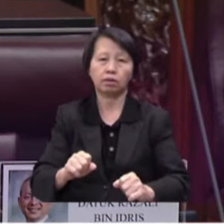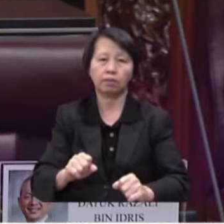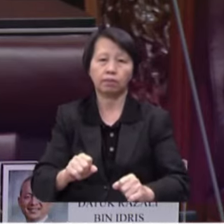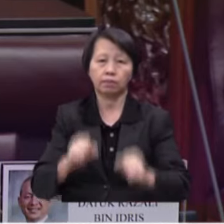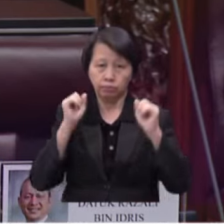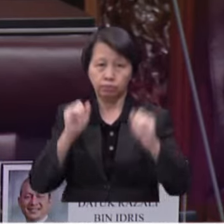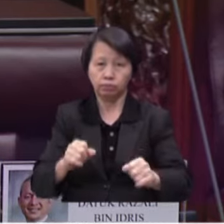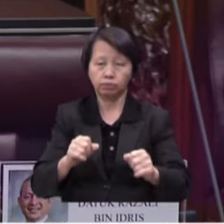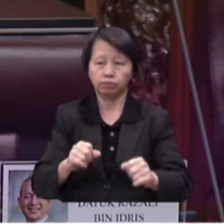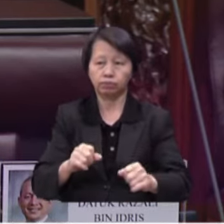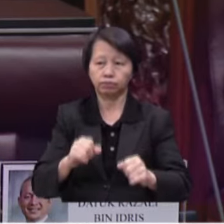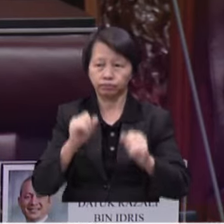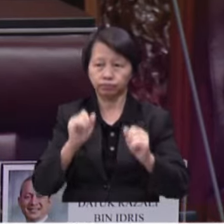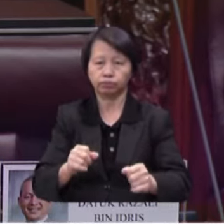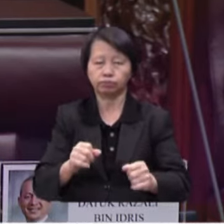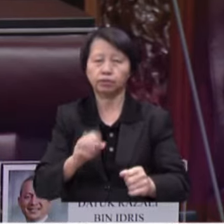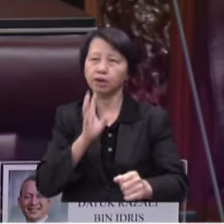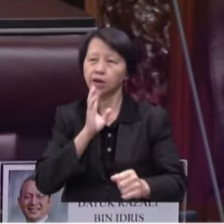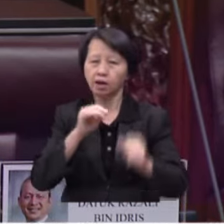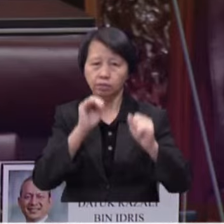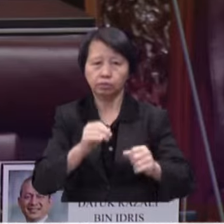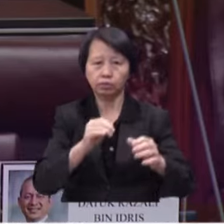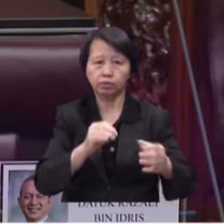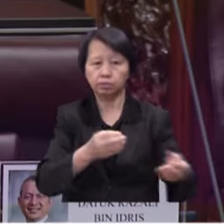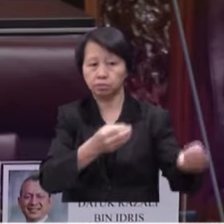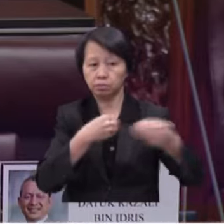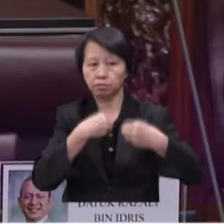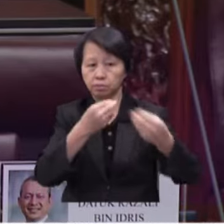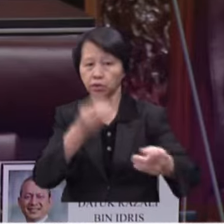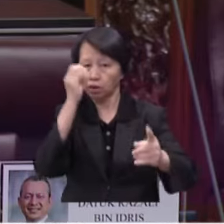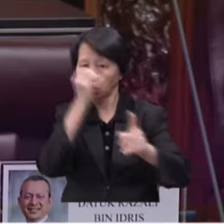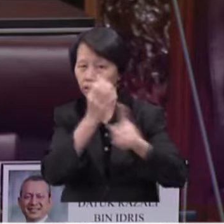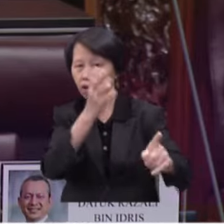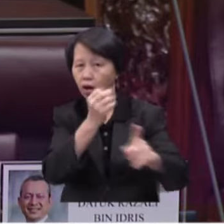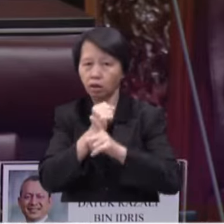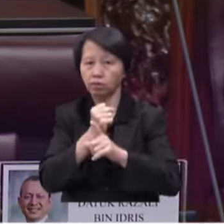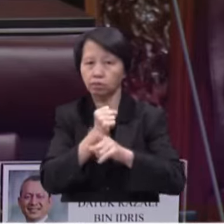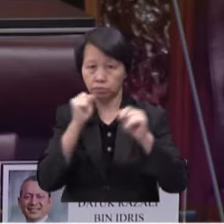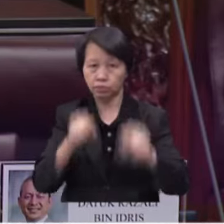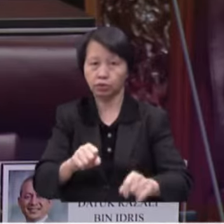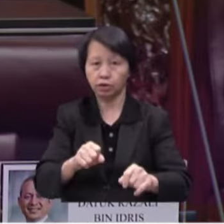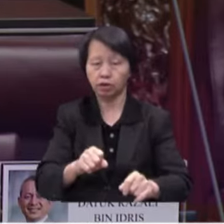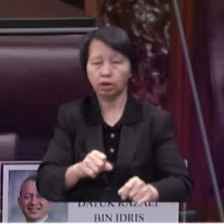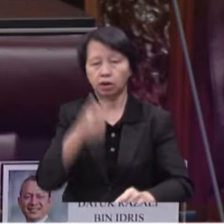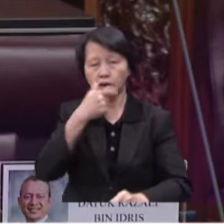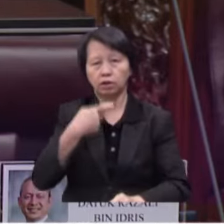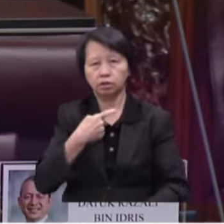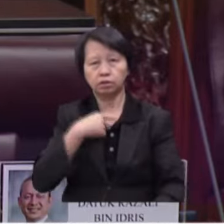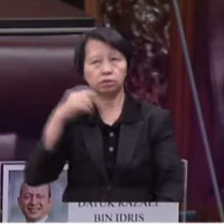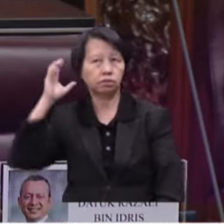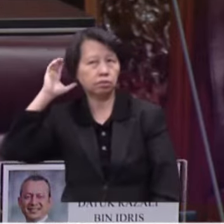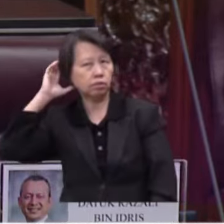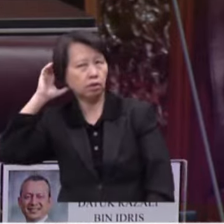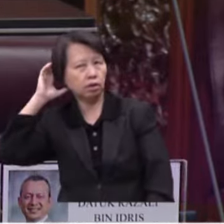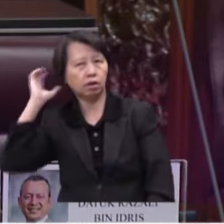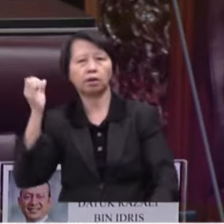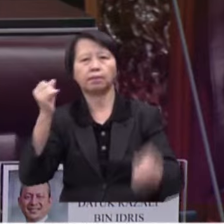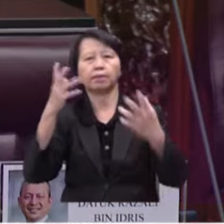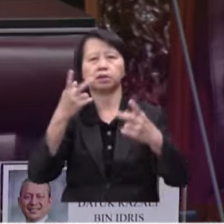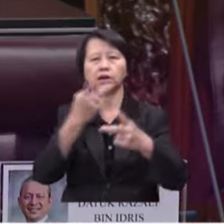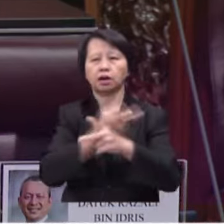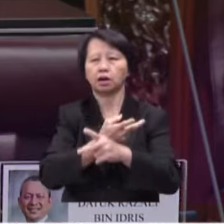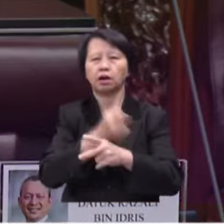di apa kita katakan boleh mencatat kalau objektif tuh karena kita dengan banyak kali